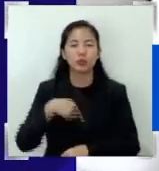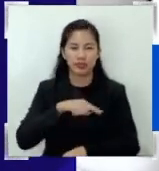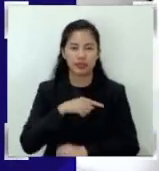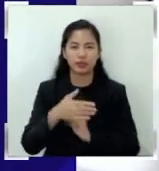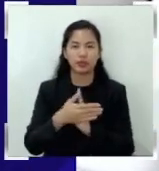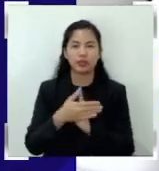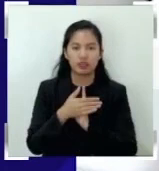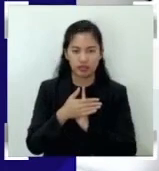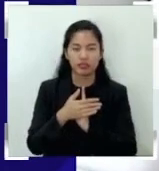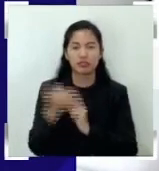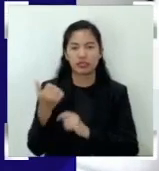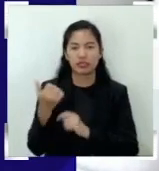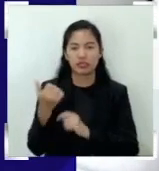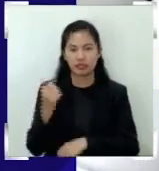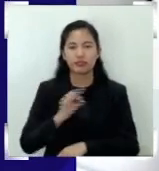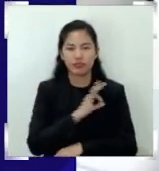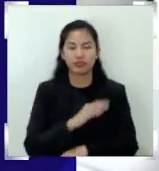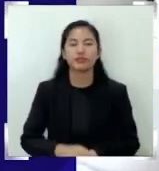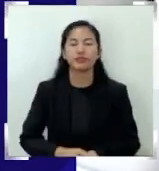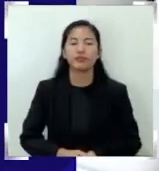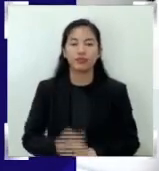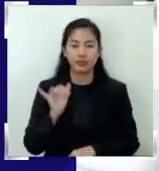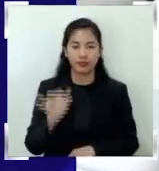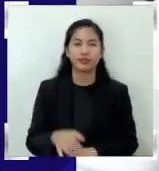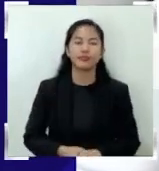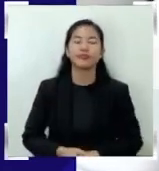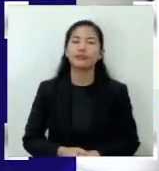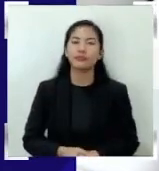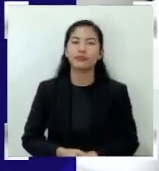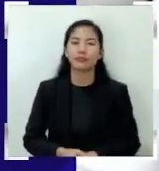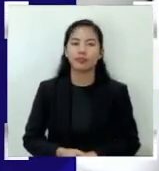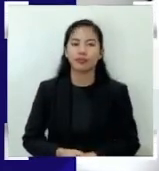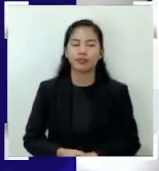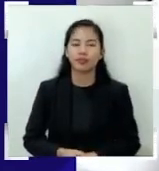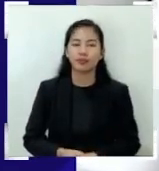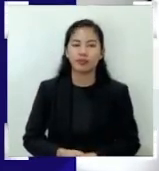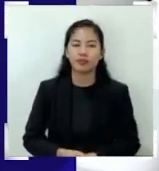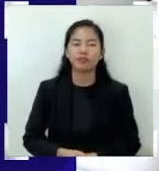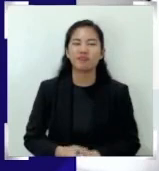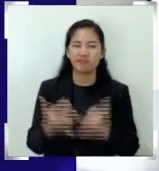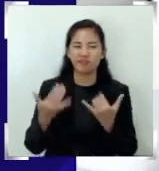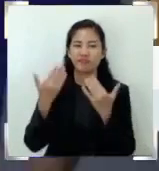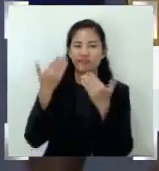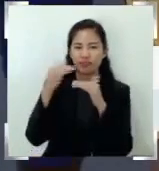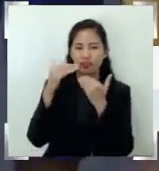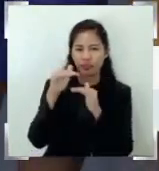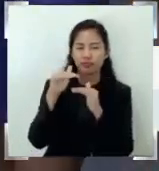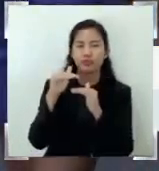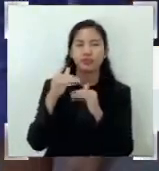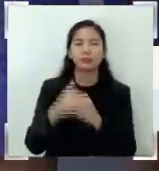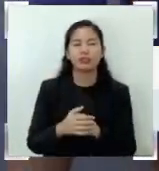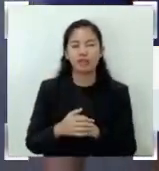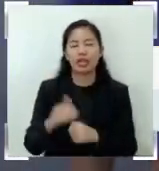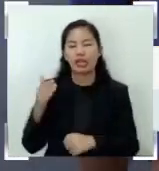nilang staff. So, yun. Medyo with that, nalilimit yung kanilang admissions. Pansin